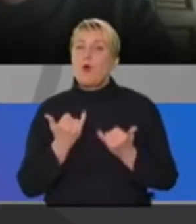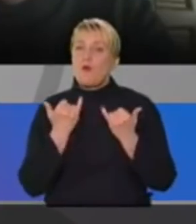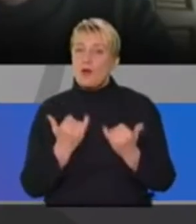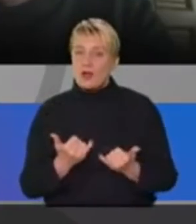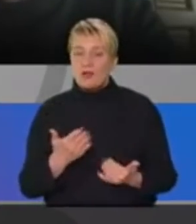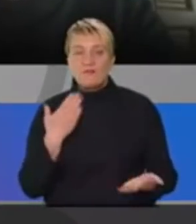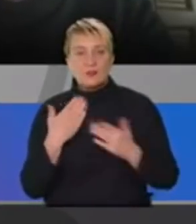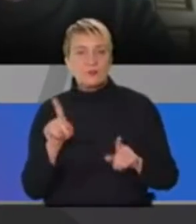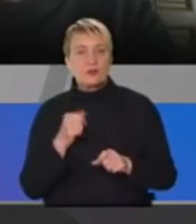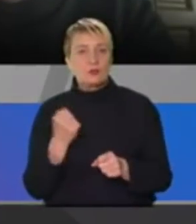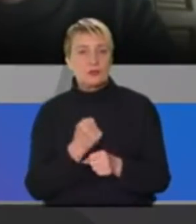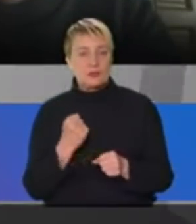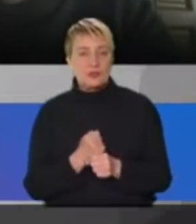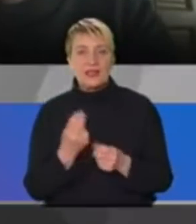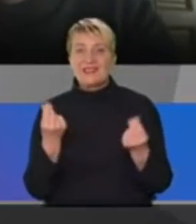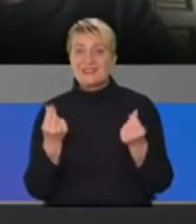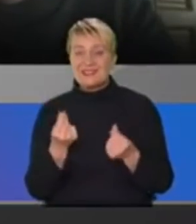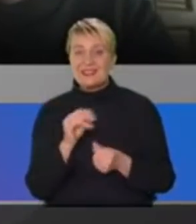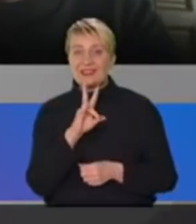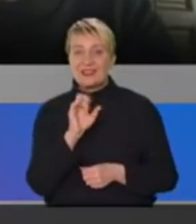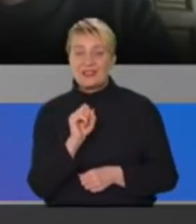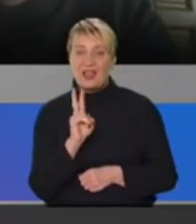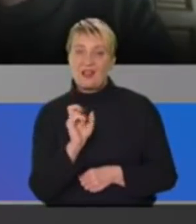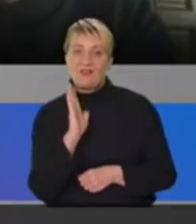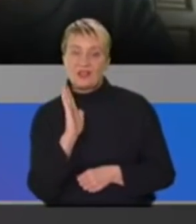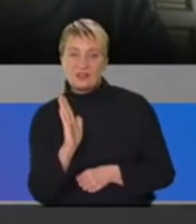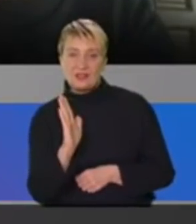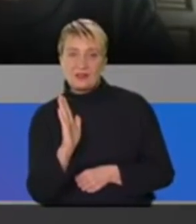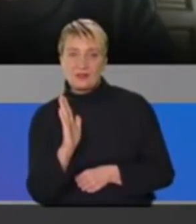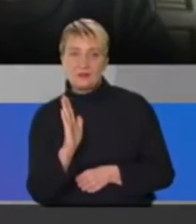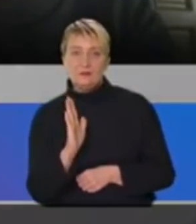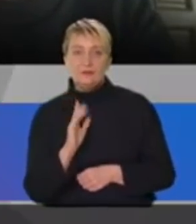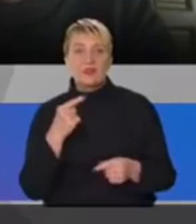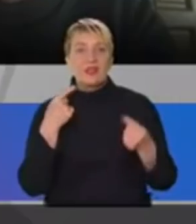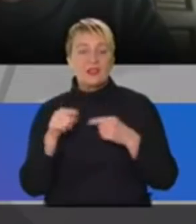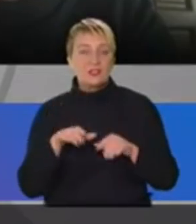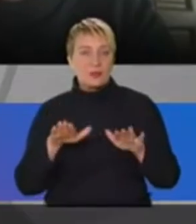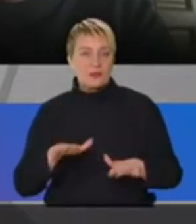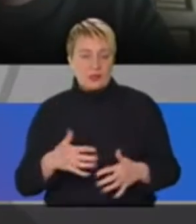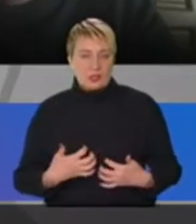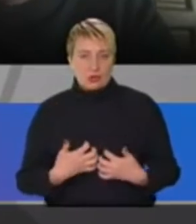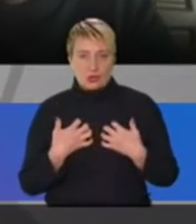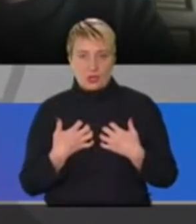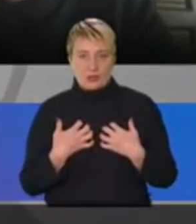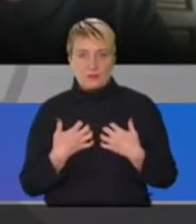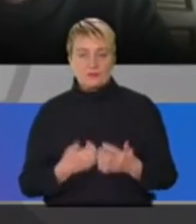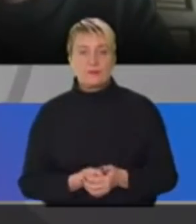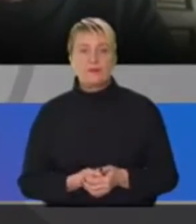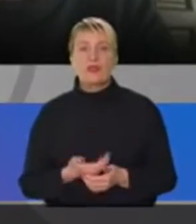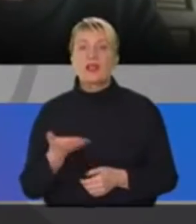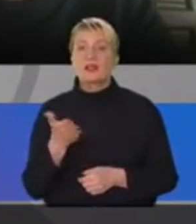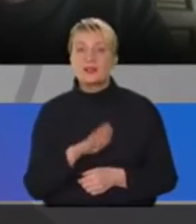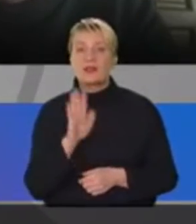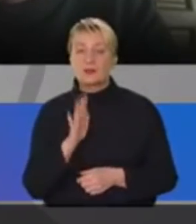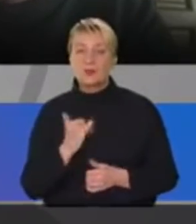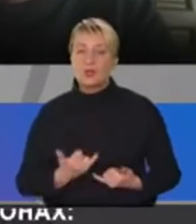робите, але ціни на квартири, які в інших містах, це просто жах, друзі. Давайте будемо поважати